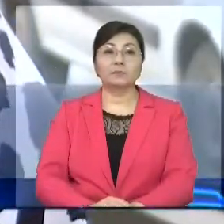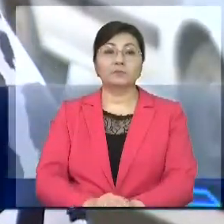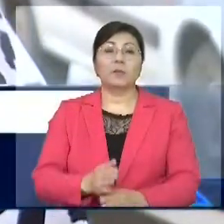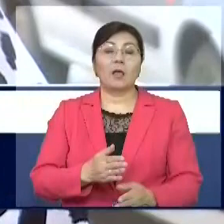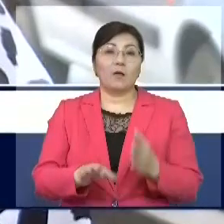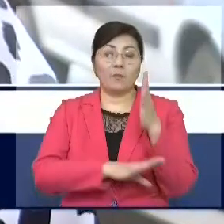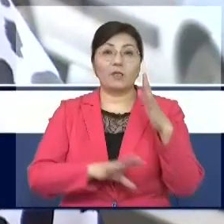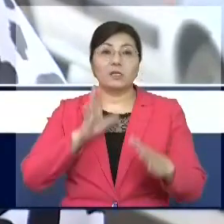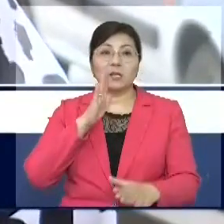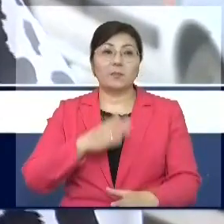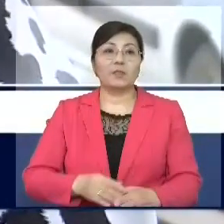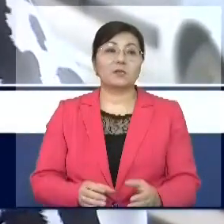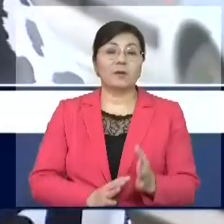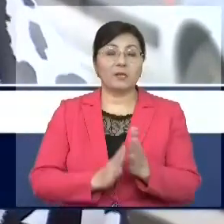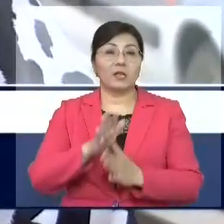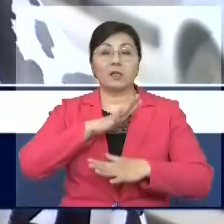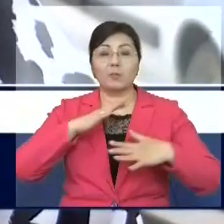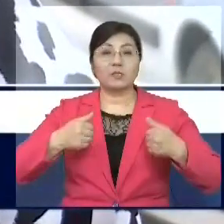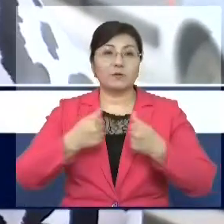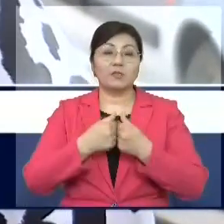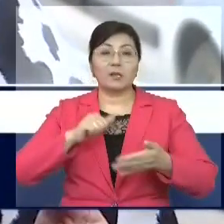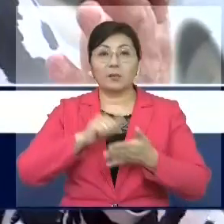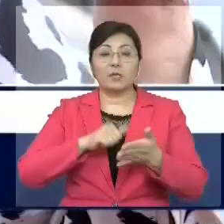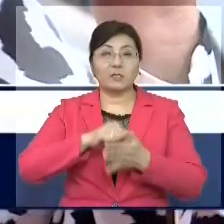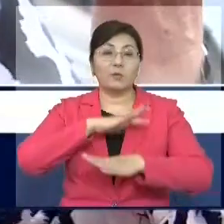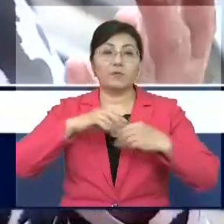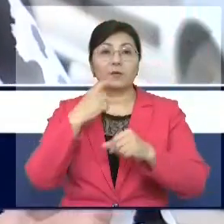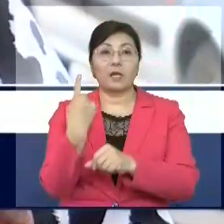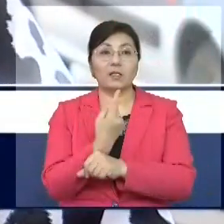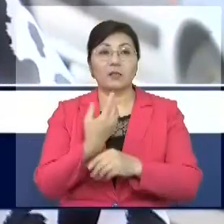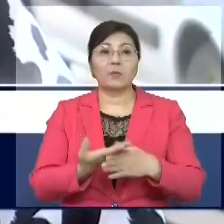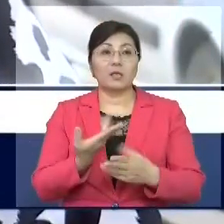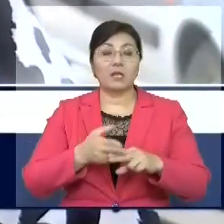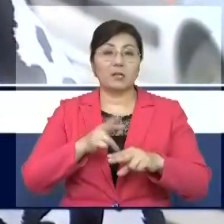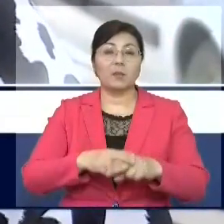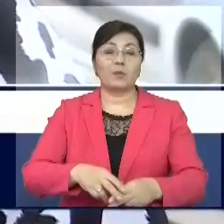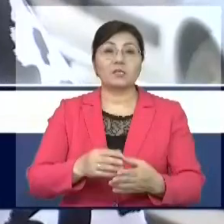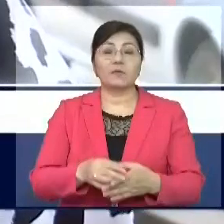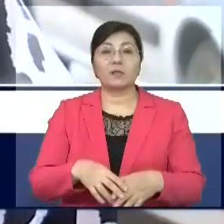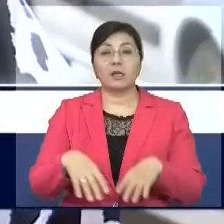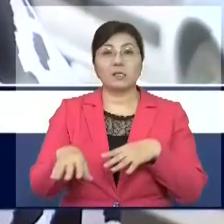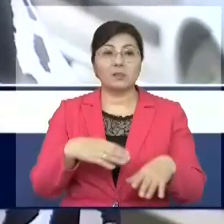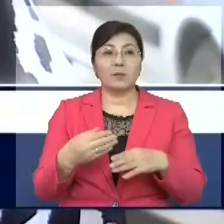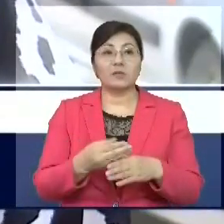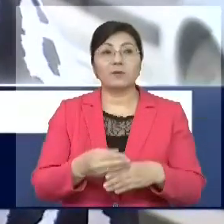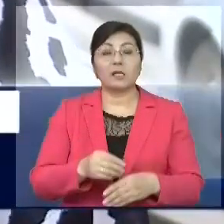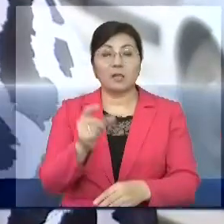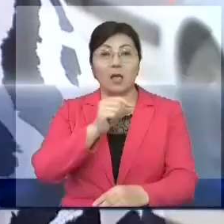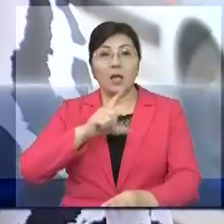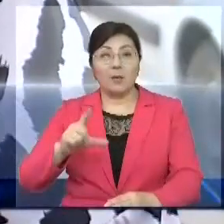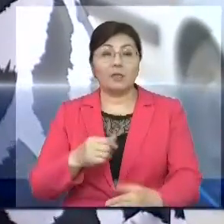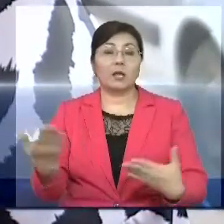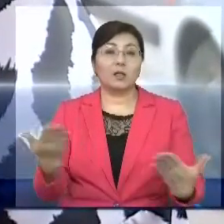В последнее время выросло количество ДТП. Причин очень много. Одна из них – это, конечно же, свисающие ветки, которые закрывают дорожные